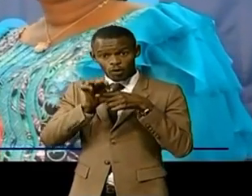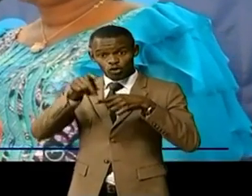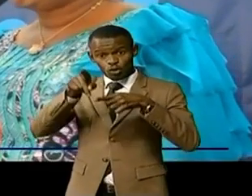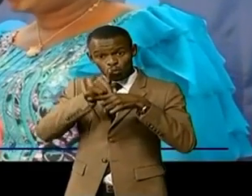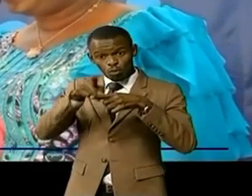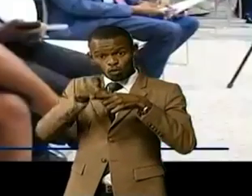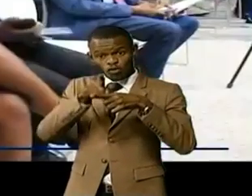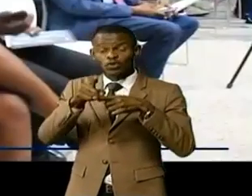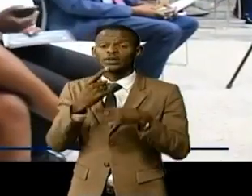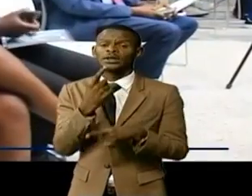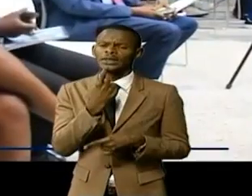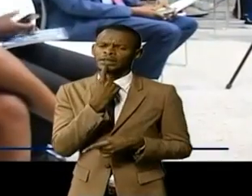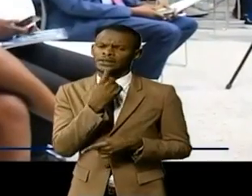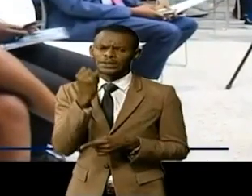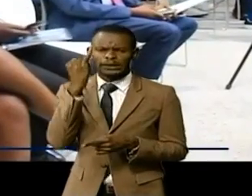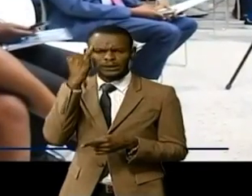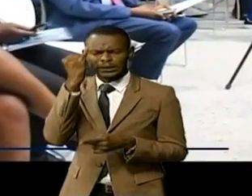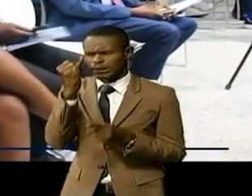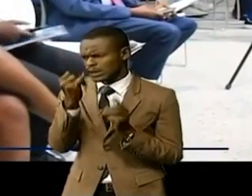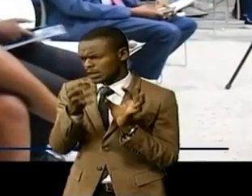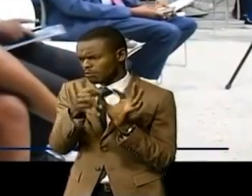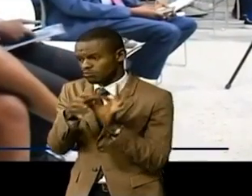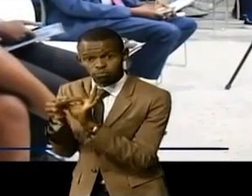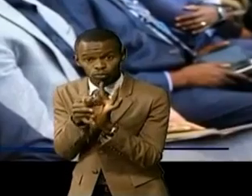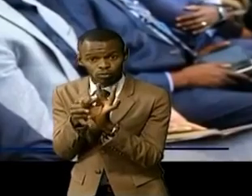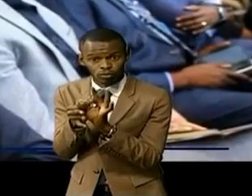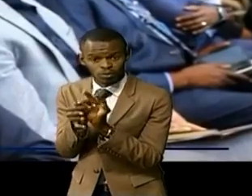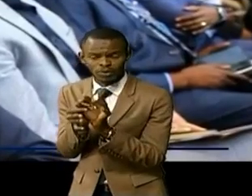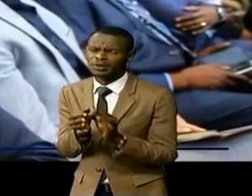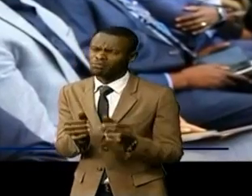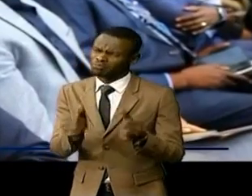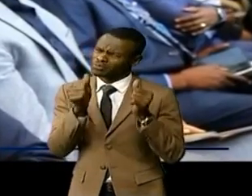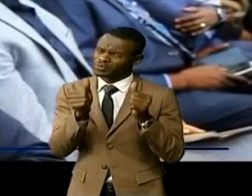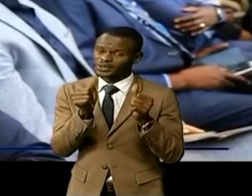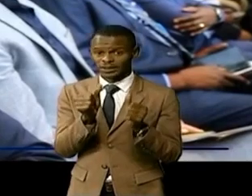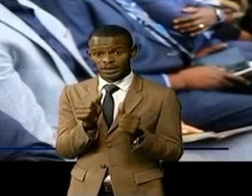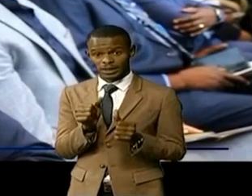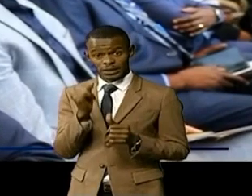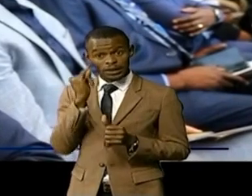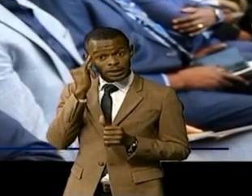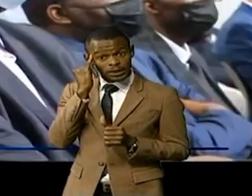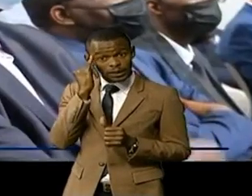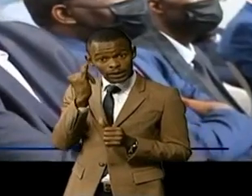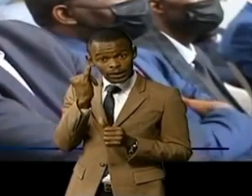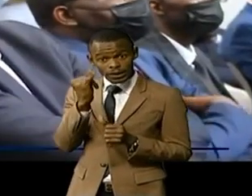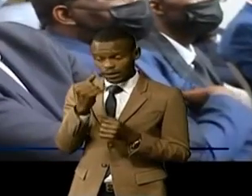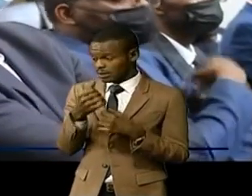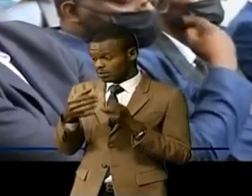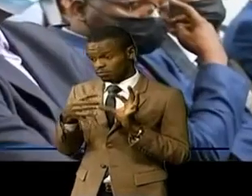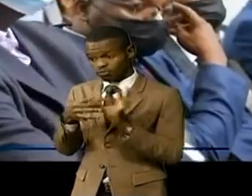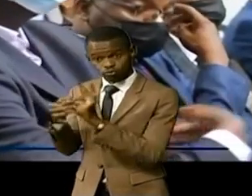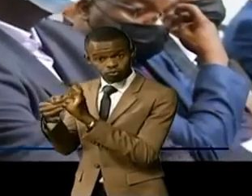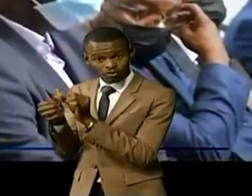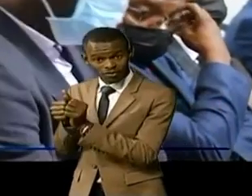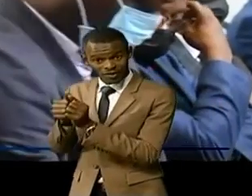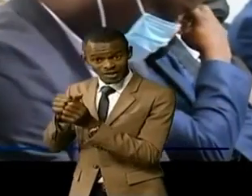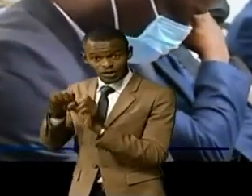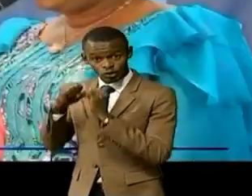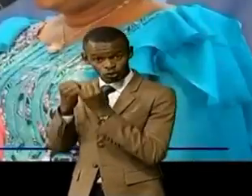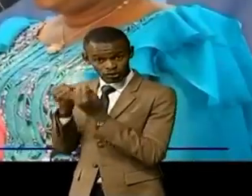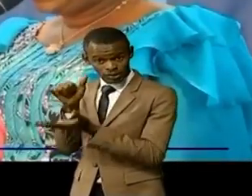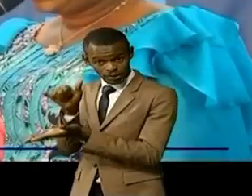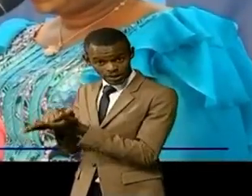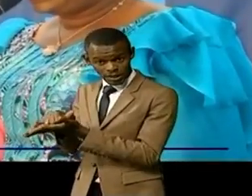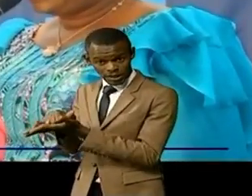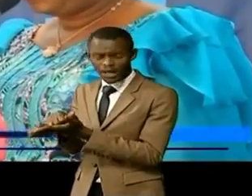elle, l'objectif poursuivi par cette structure entre dans la droite ligne du changement social qui passe par la création des classes moyennes.